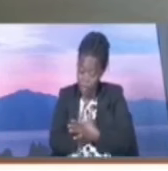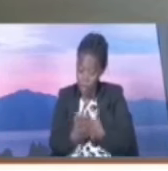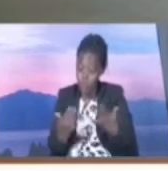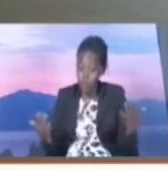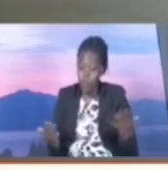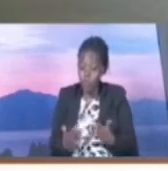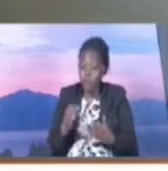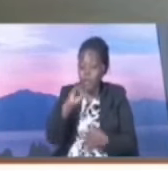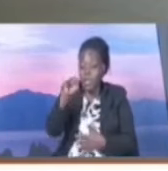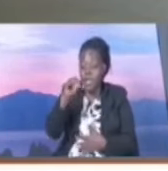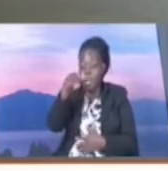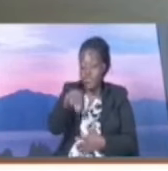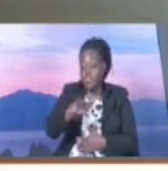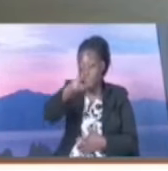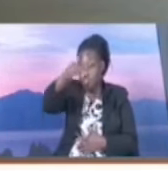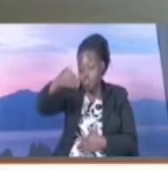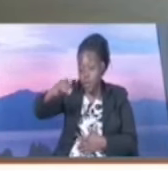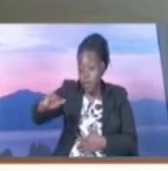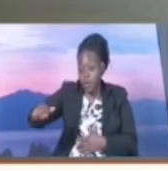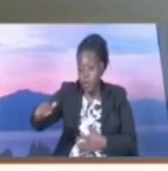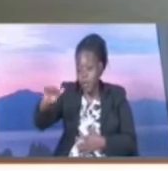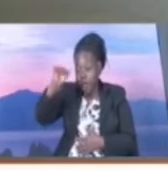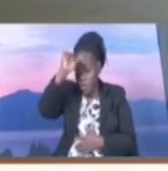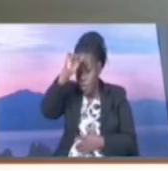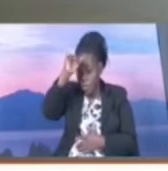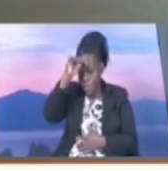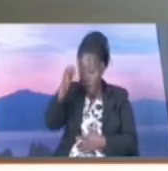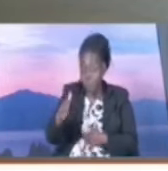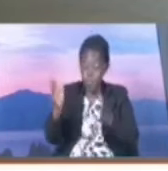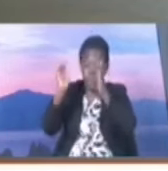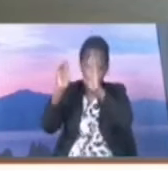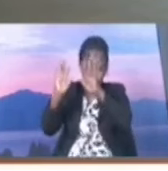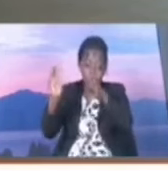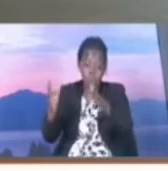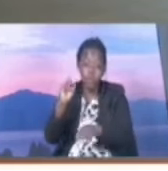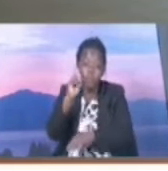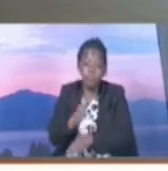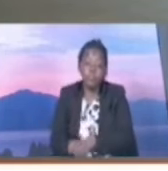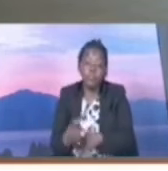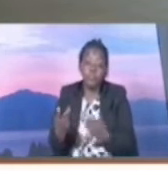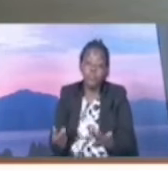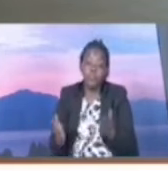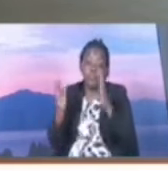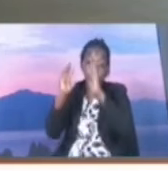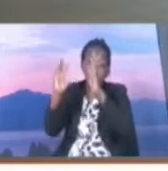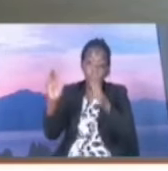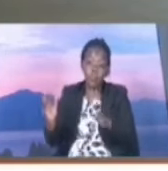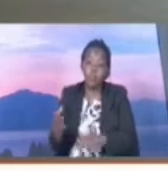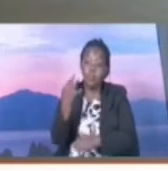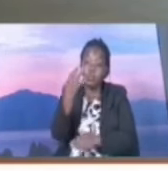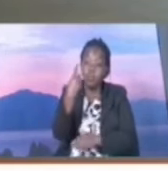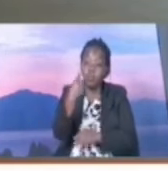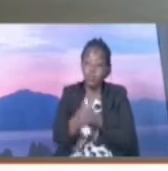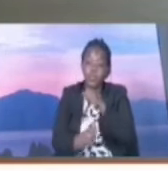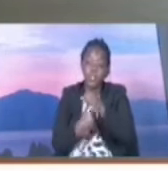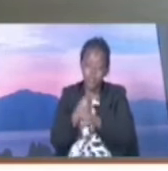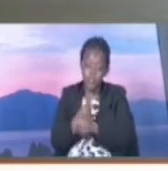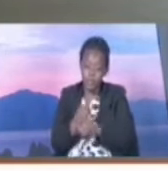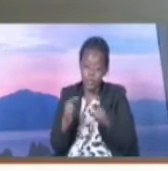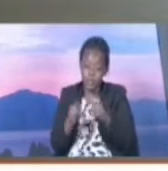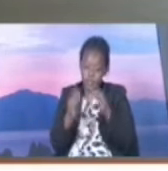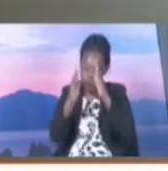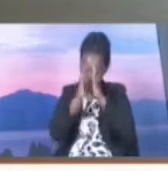lusozi Jinja Mawuno Kawempe bamuyozayozeza olw'okutuuka ku matikira ge ag'omulundi ogwasatu mu ogumu era